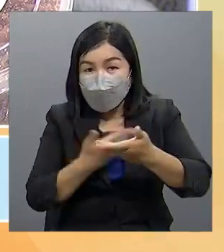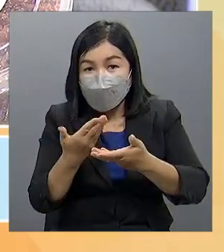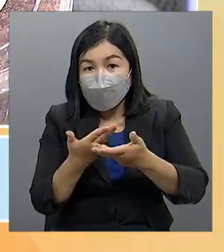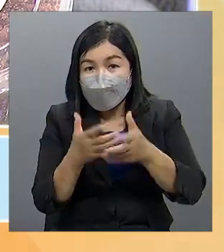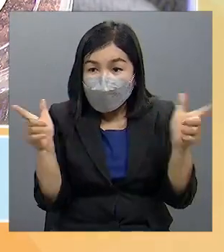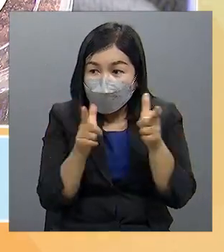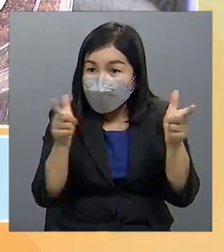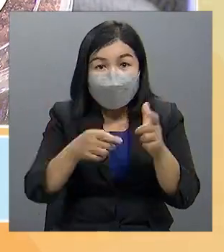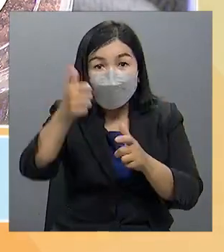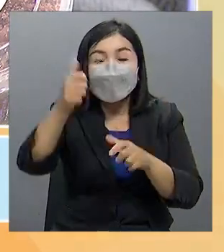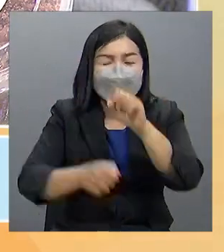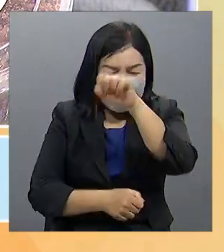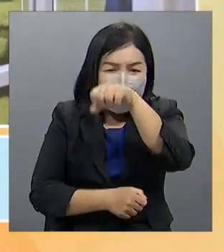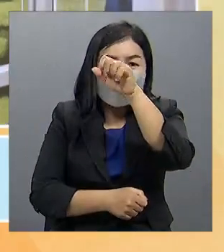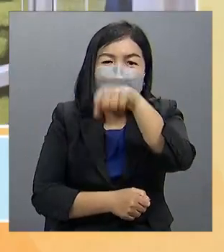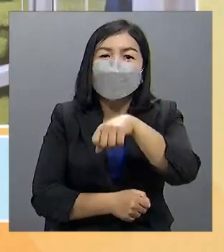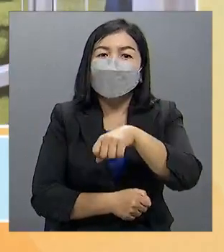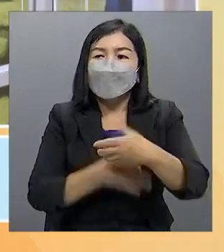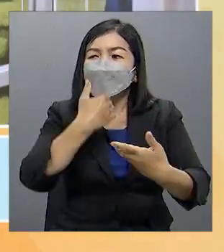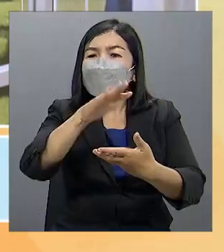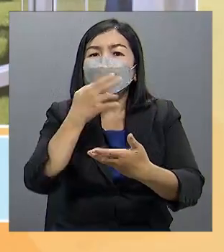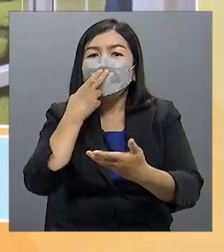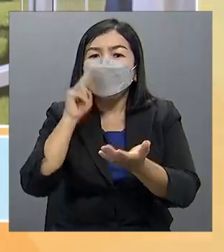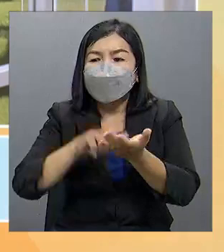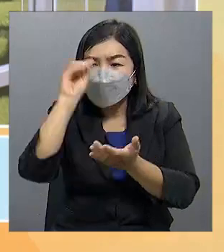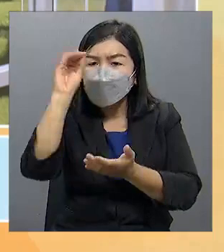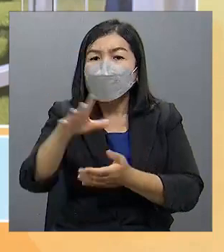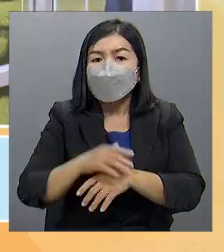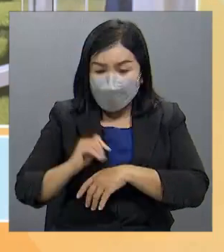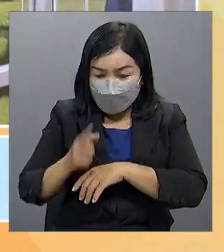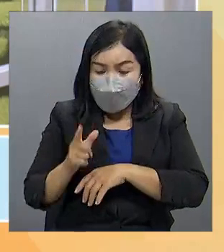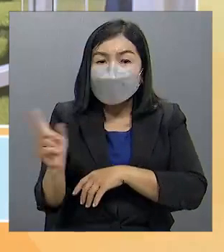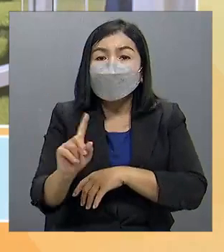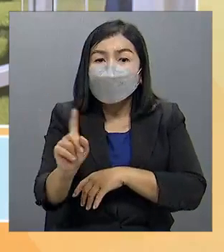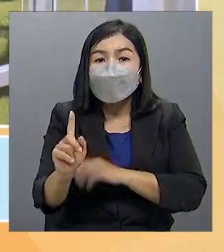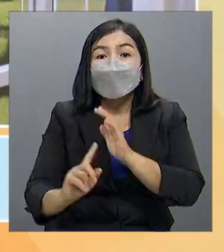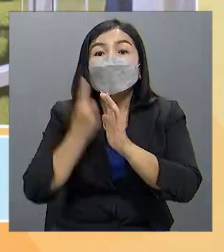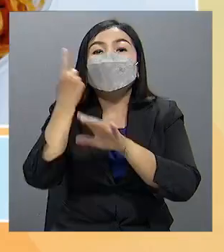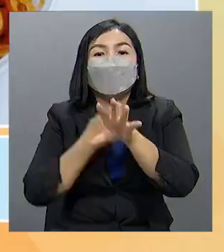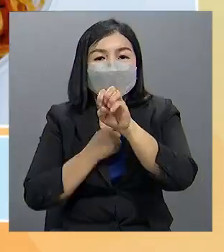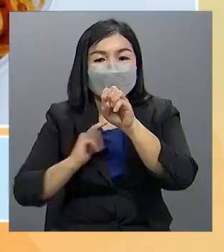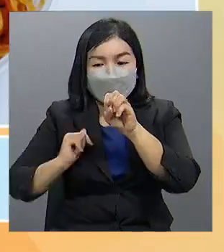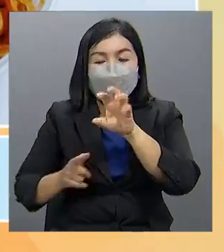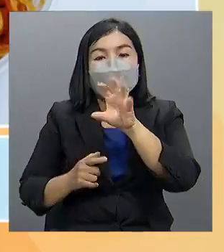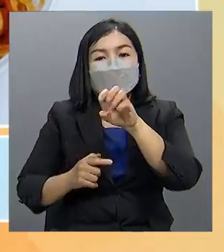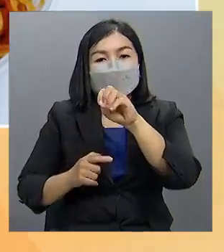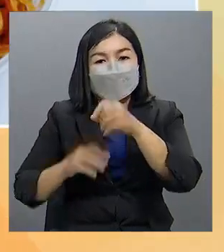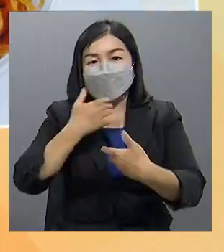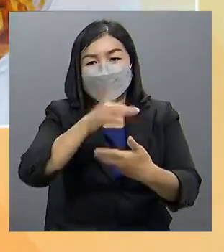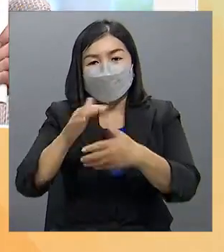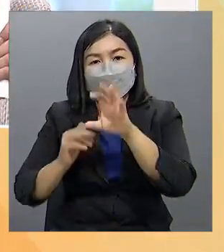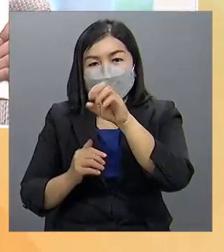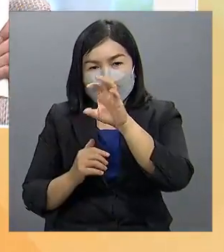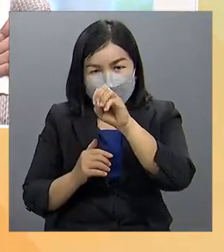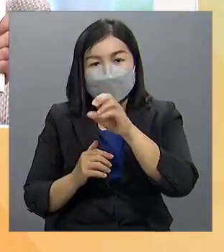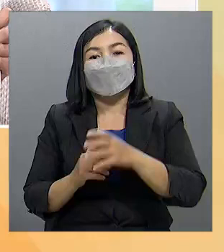ม เอาค่าจัดส่งคิดยังไงอ่ะ ค่าจัดส่งเริ่มต้นที่50บาทครับ งั้นซื้อเยอะ ๆค่ะช่องทางการสั่